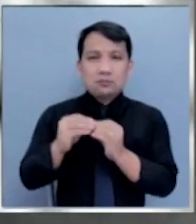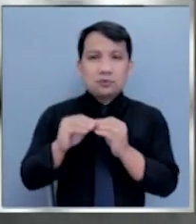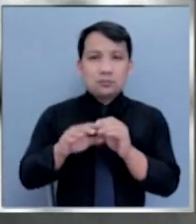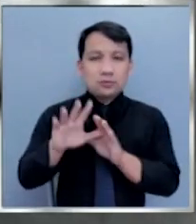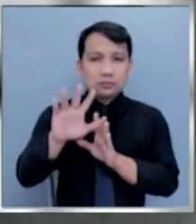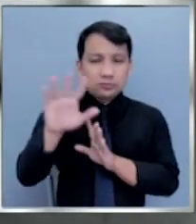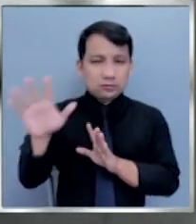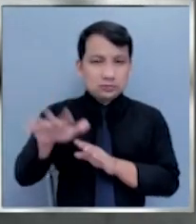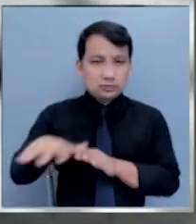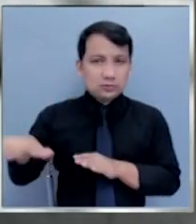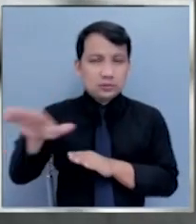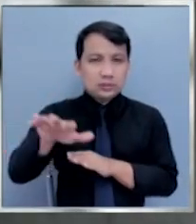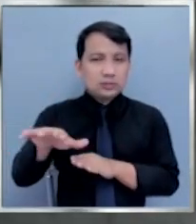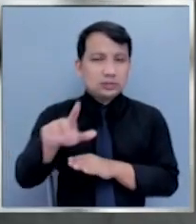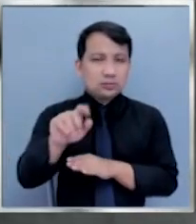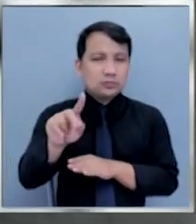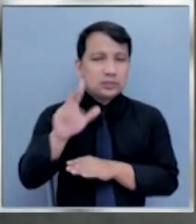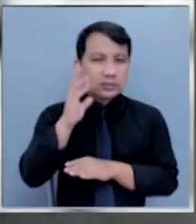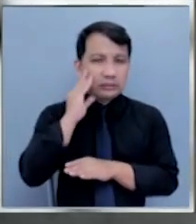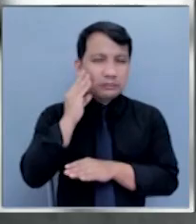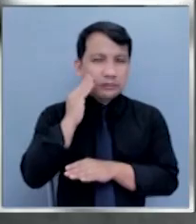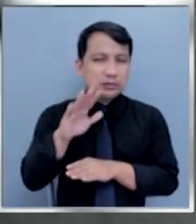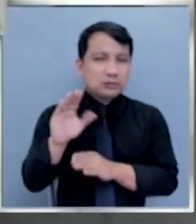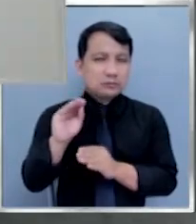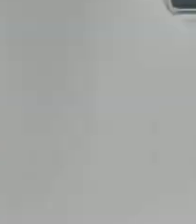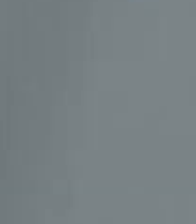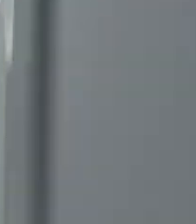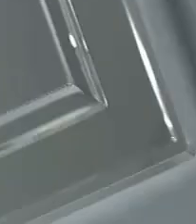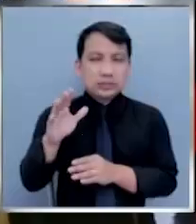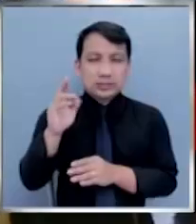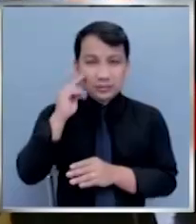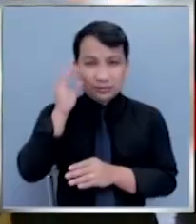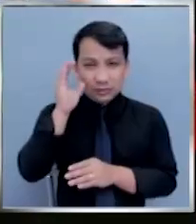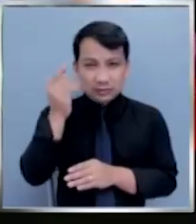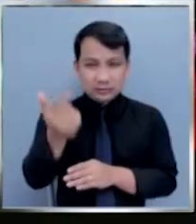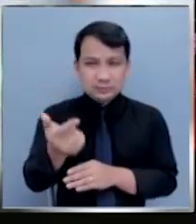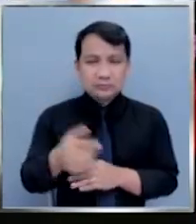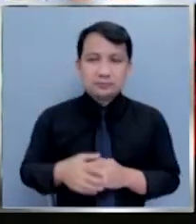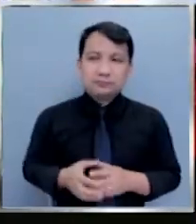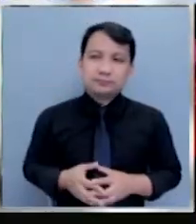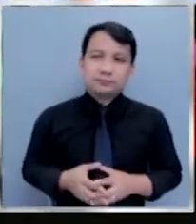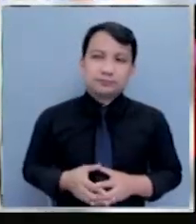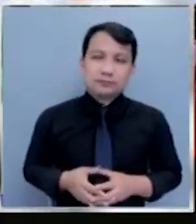inyong TV experience sa chika ni Nelson Canlas.